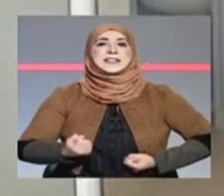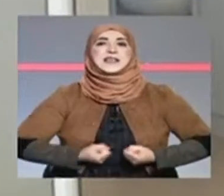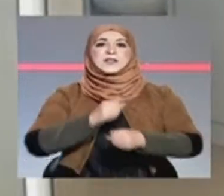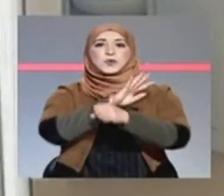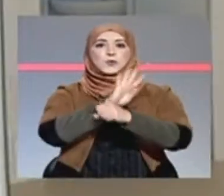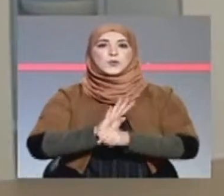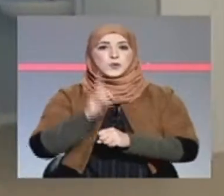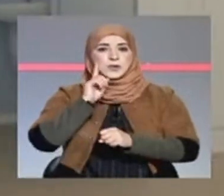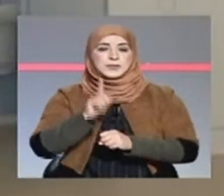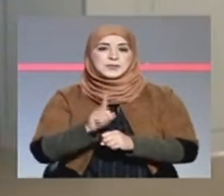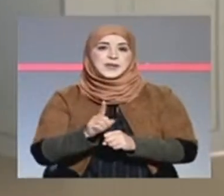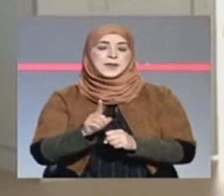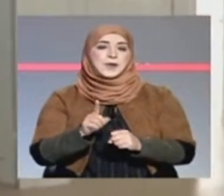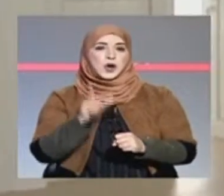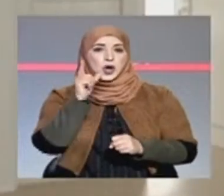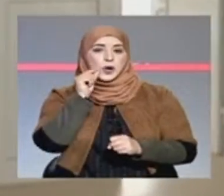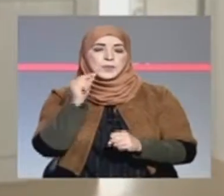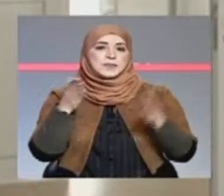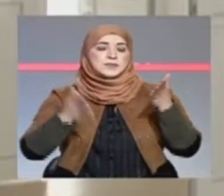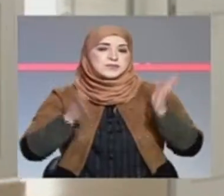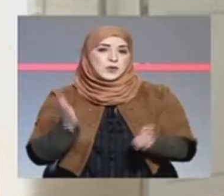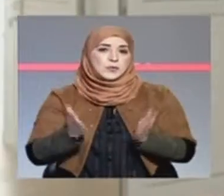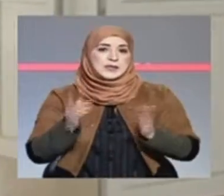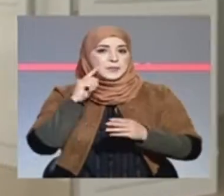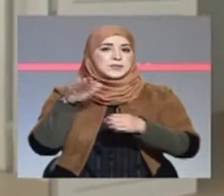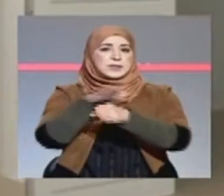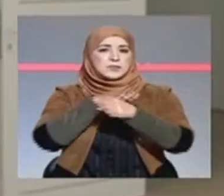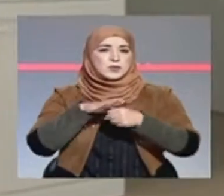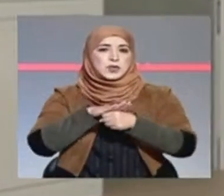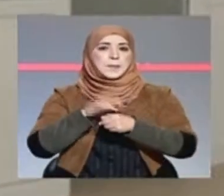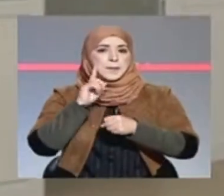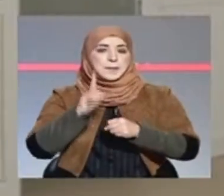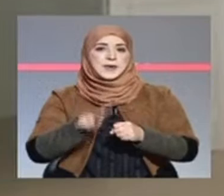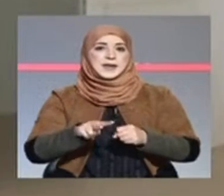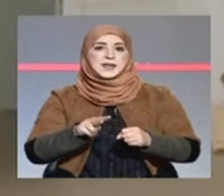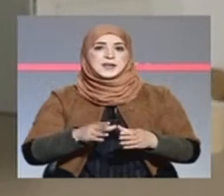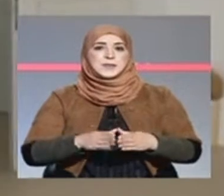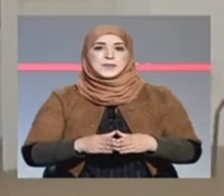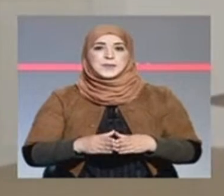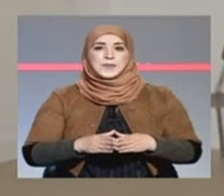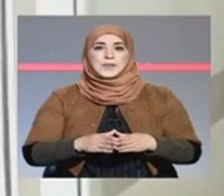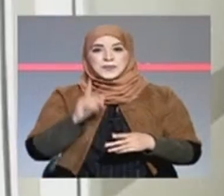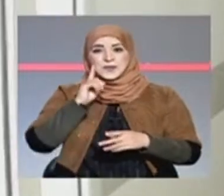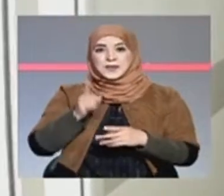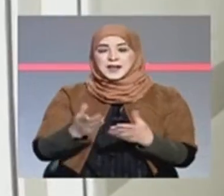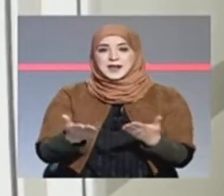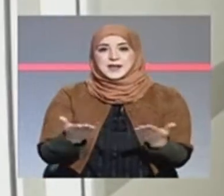بالمستشفى الاستيعاب تؤكد السلطات الصحيه